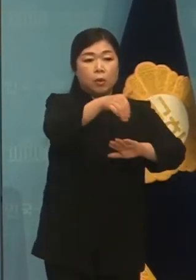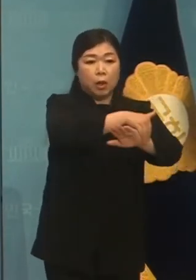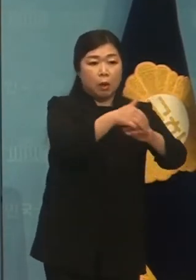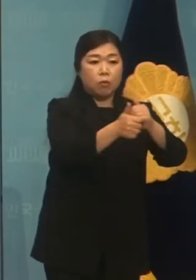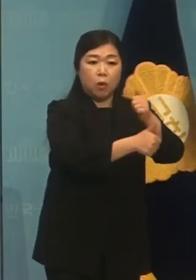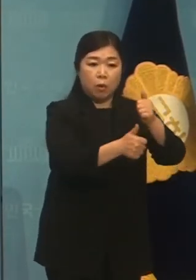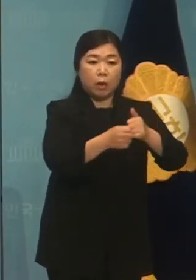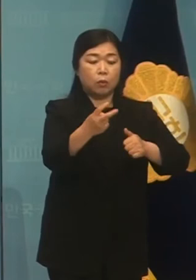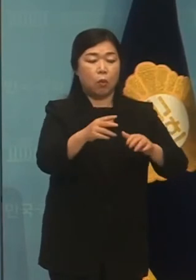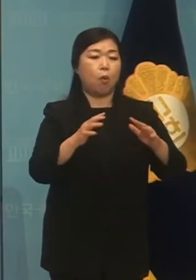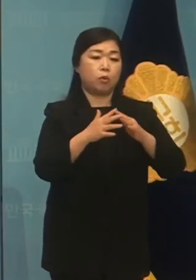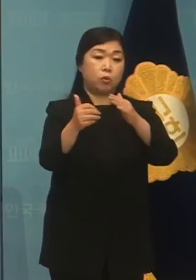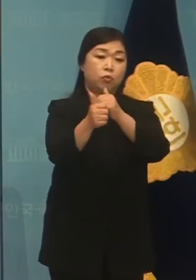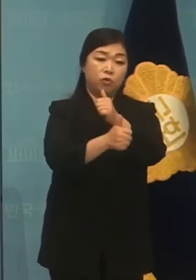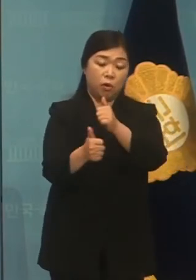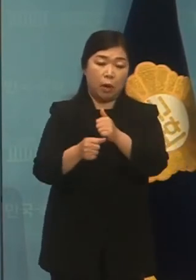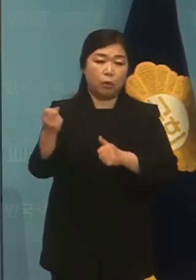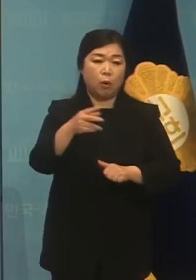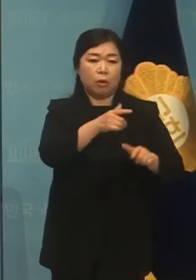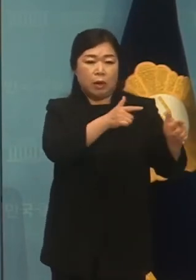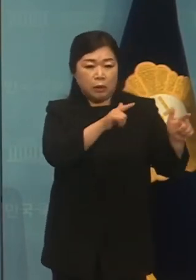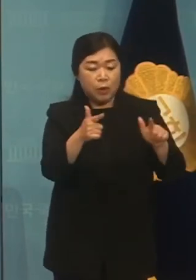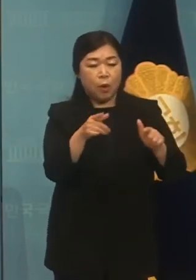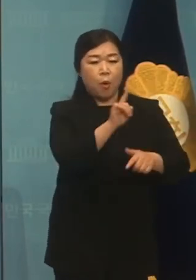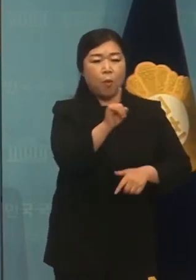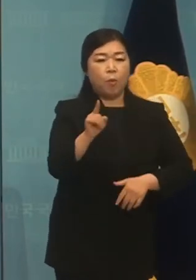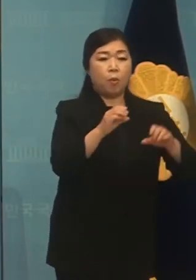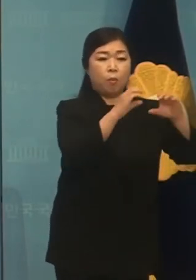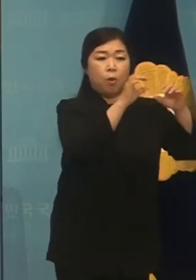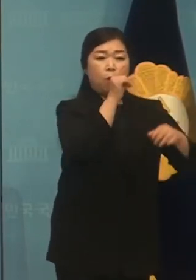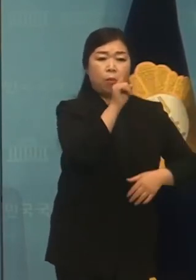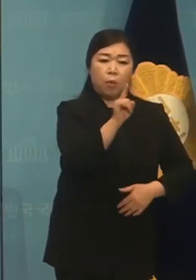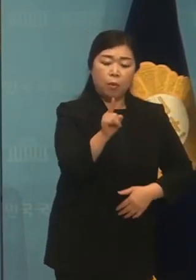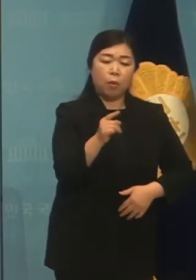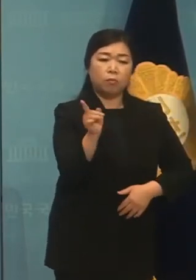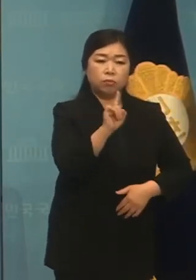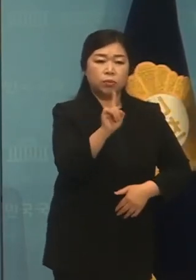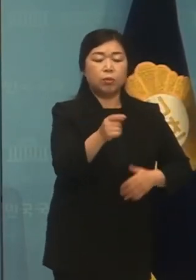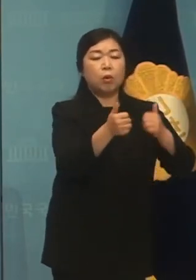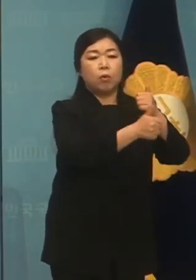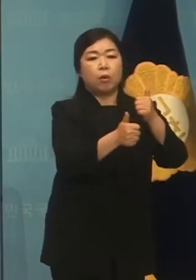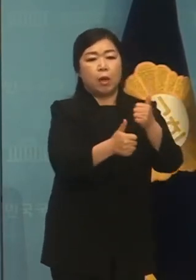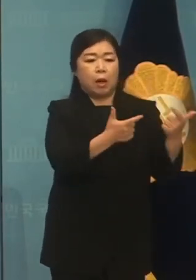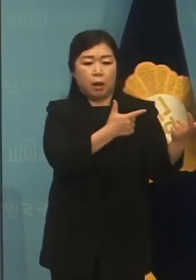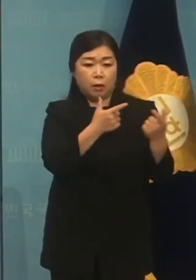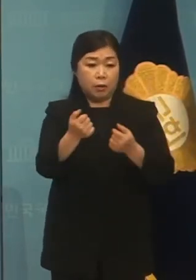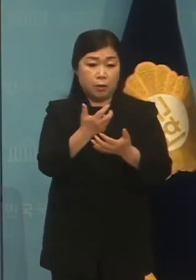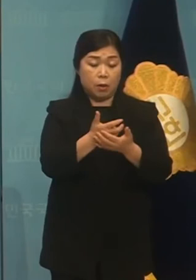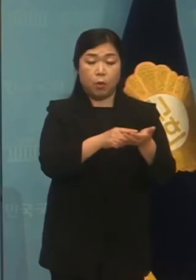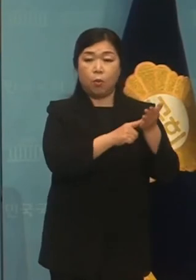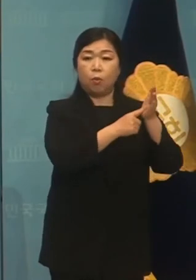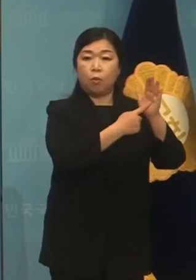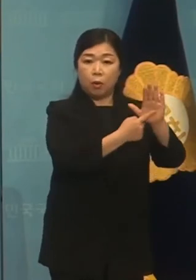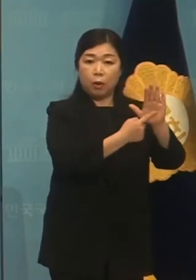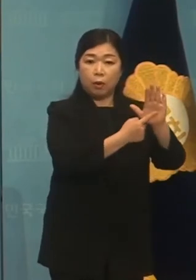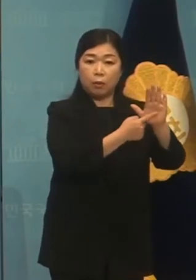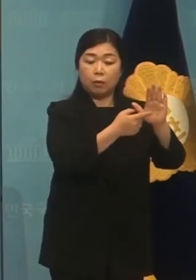도시계획위원회, 또 건축위원회, 그리고 각종 위원회의 모든 자료를 공개하고 여기서는